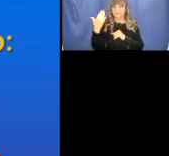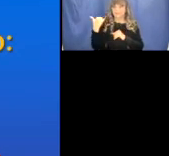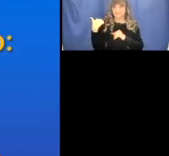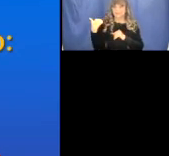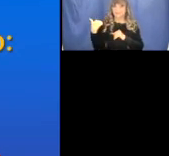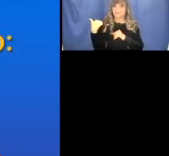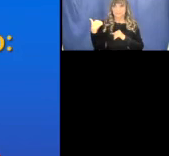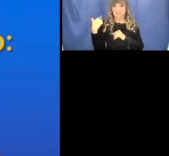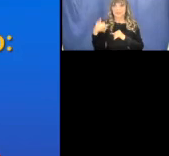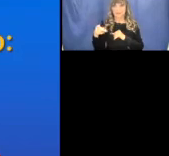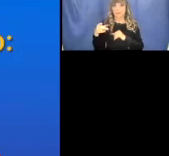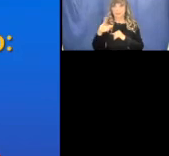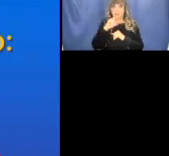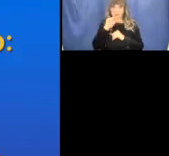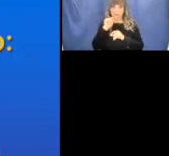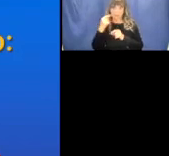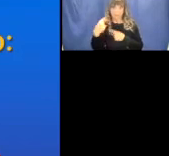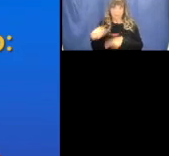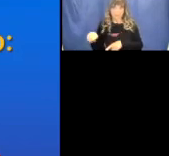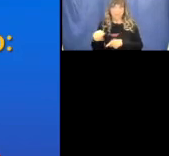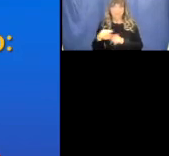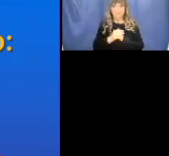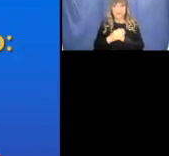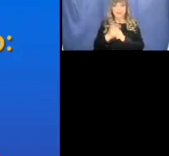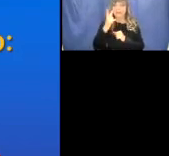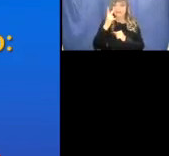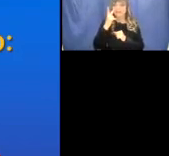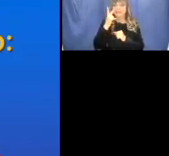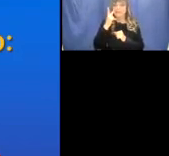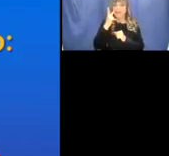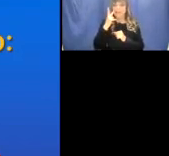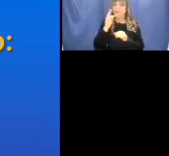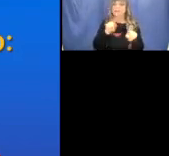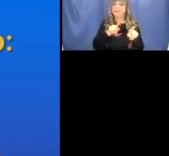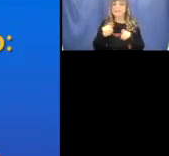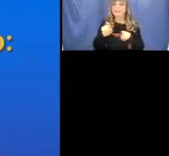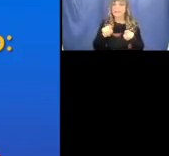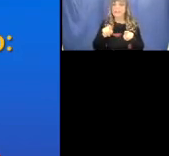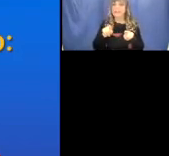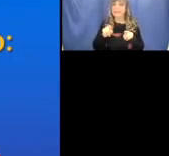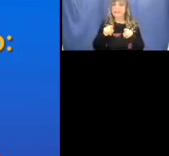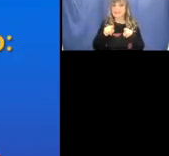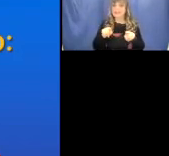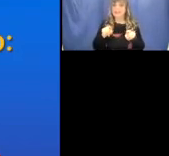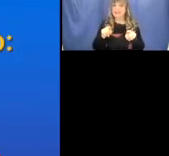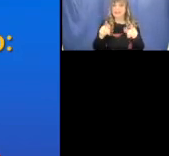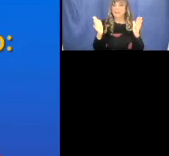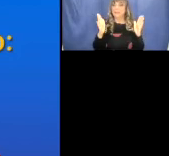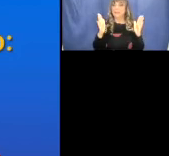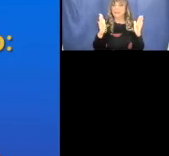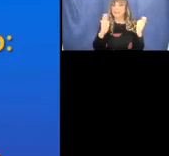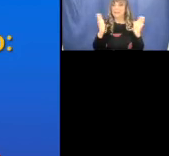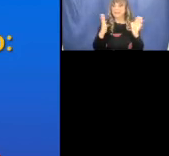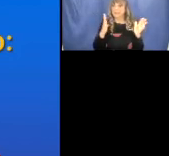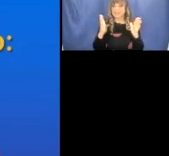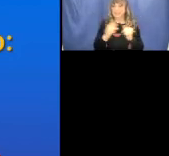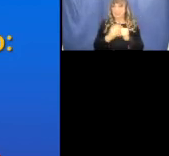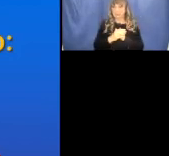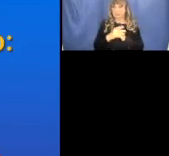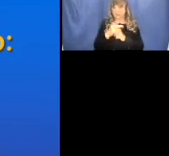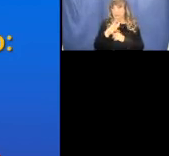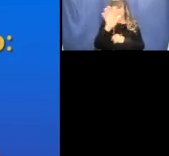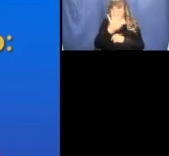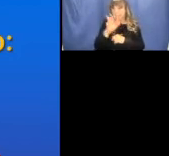tutto abbiamo adesso la simmetria per riflessione questo esempio più semplice più facilmente comprensibile a tutti